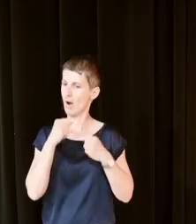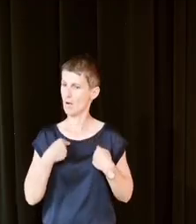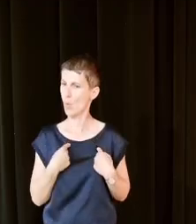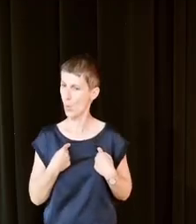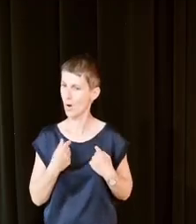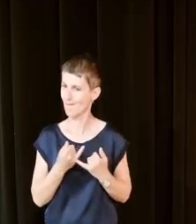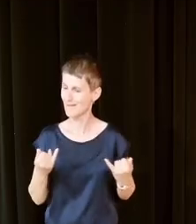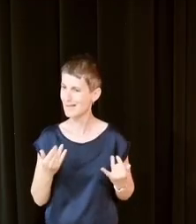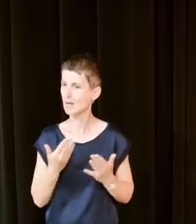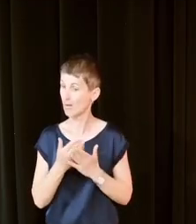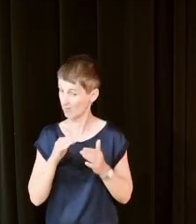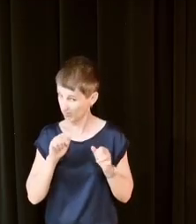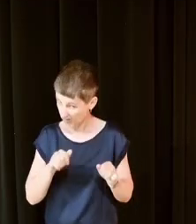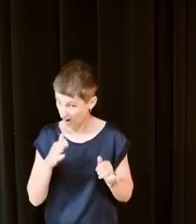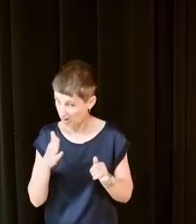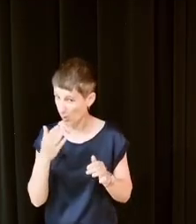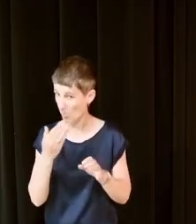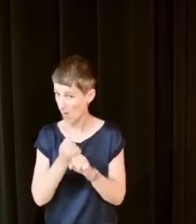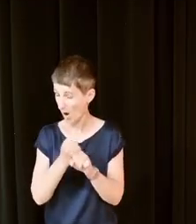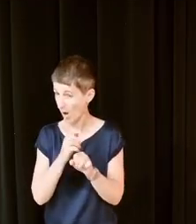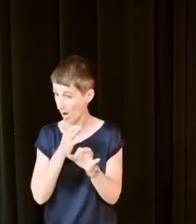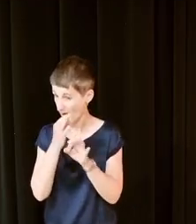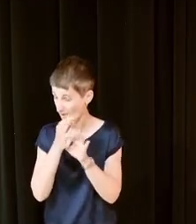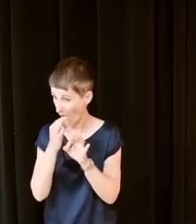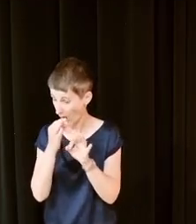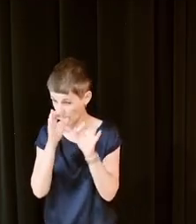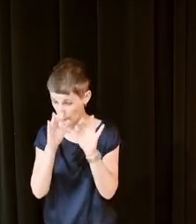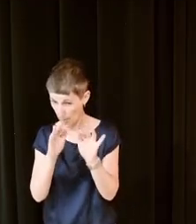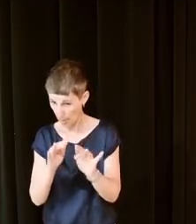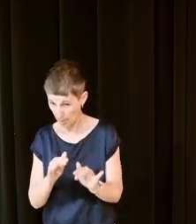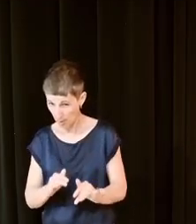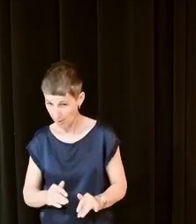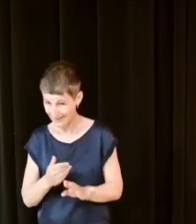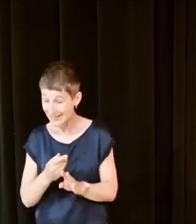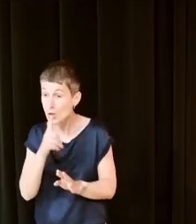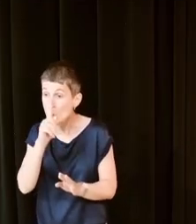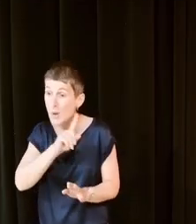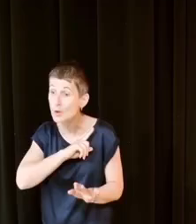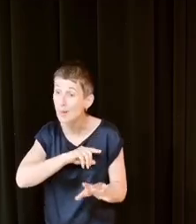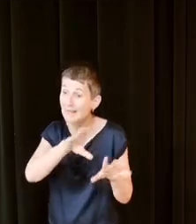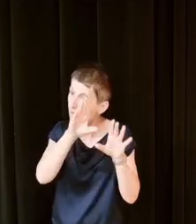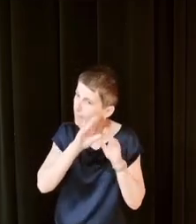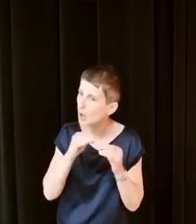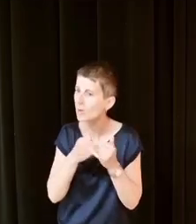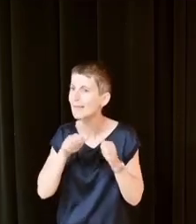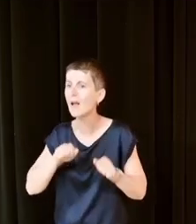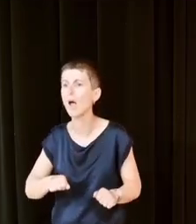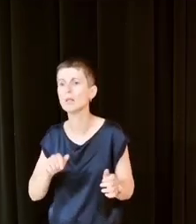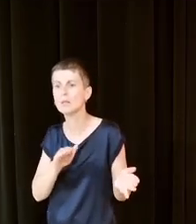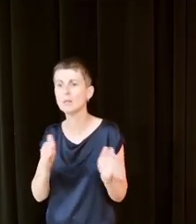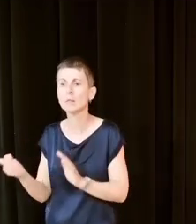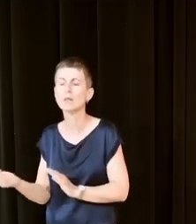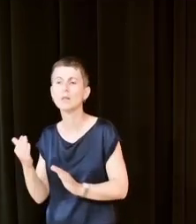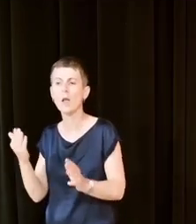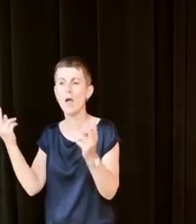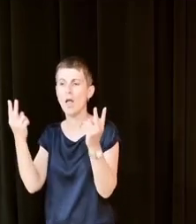wir einen bestimmten Fragenkatalog haben, unsere Wahrnehmung so weit zu objektivieren, dass es nicht nur subjektiv ist, das, was wir sehen, sondern vergleichbar